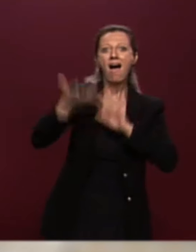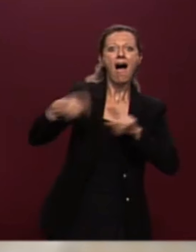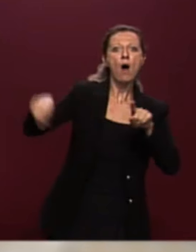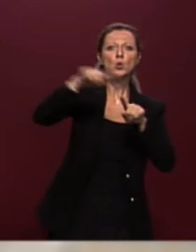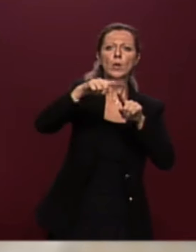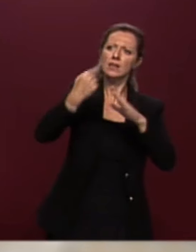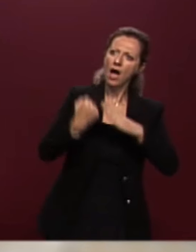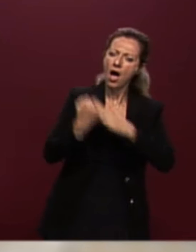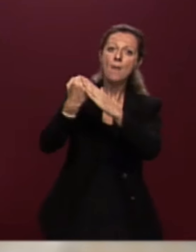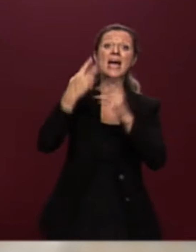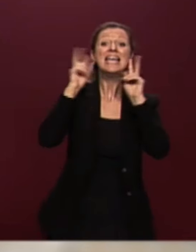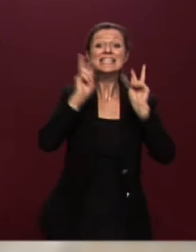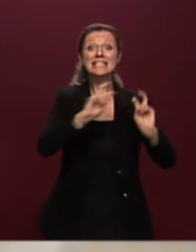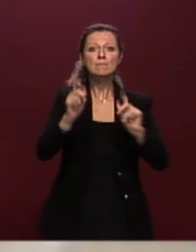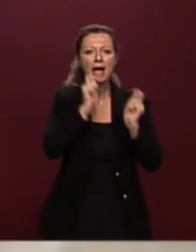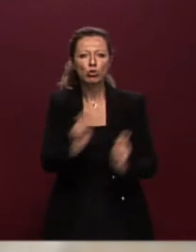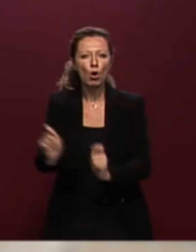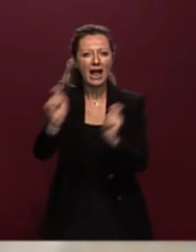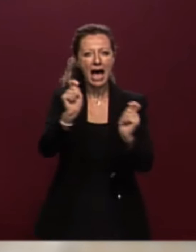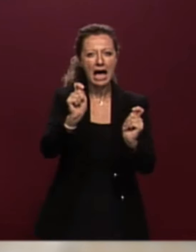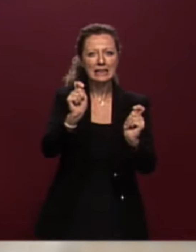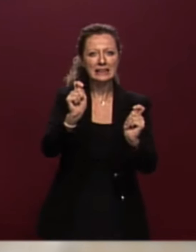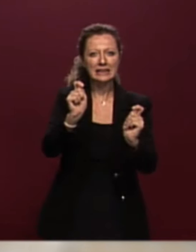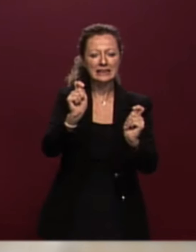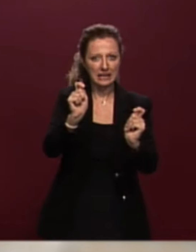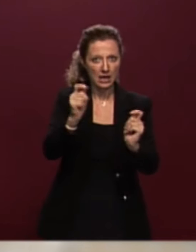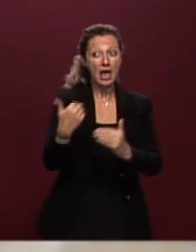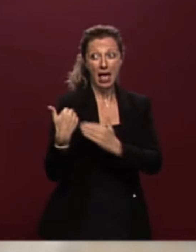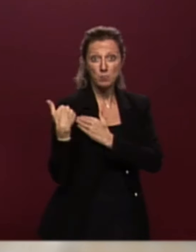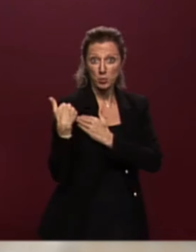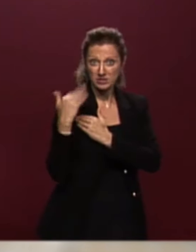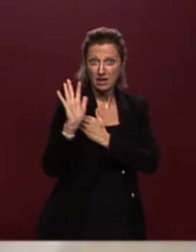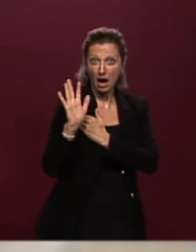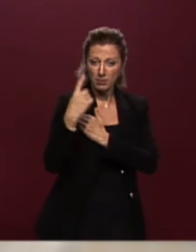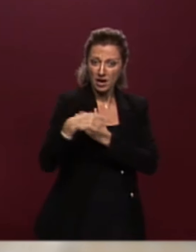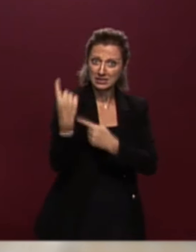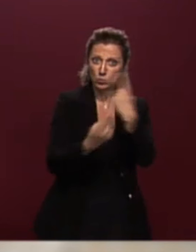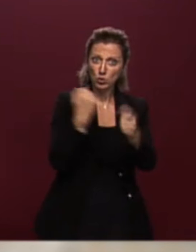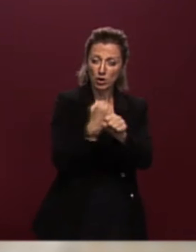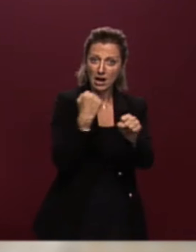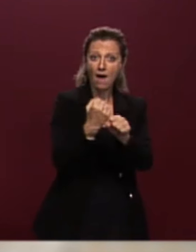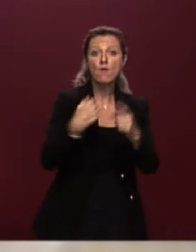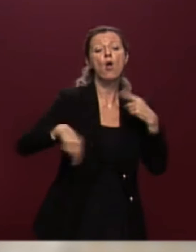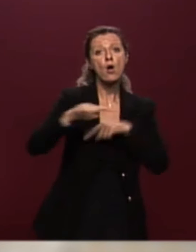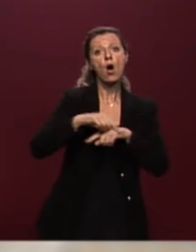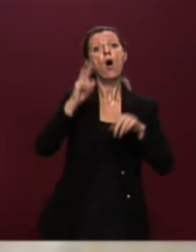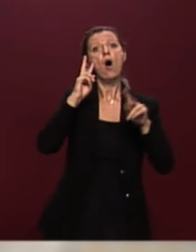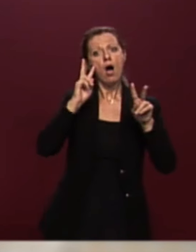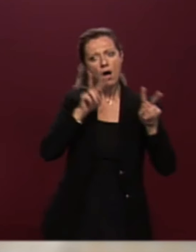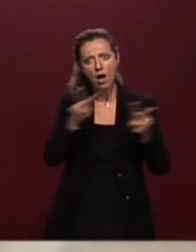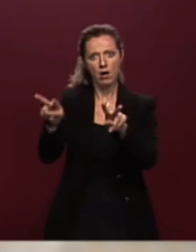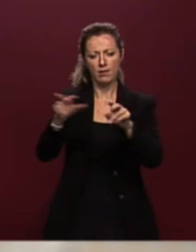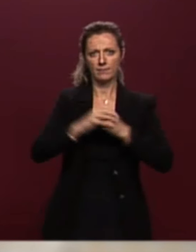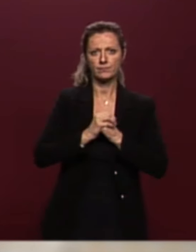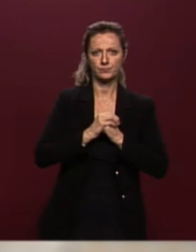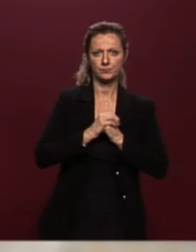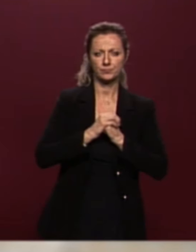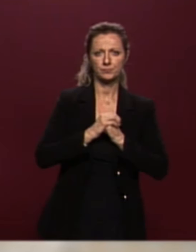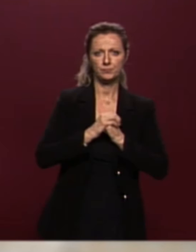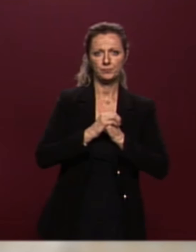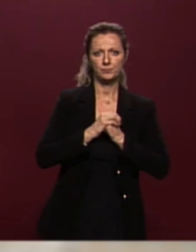gli ispettorati responsabili per le loro condizioni di lavoro. Ci siamo